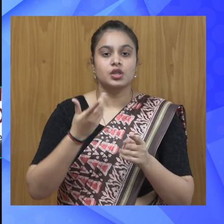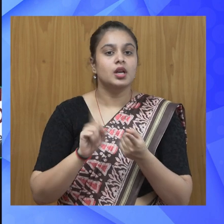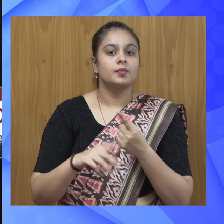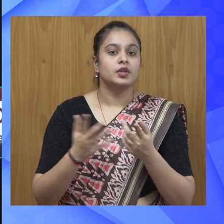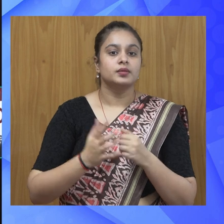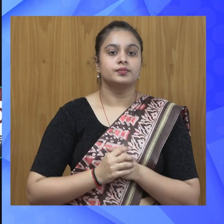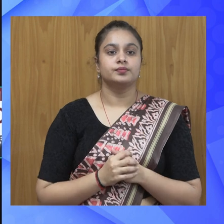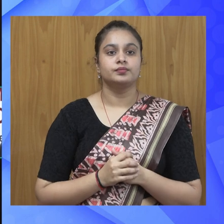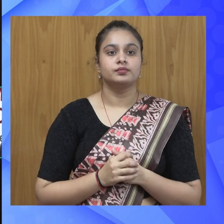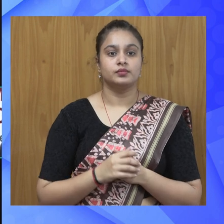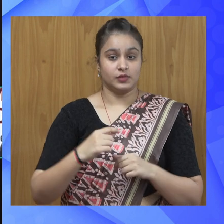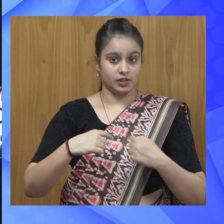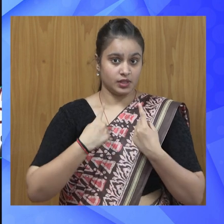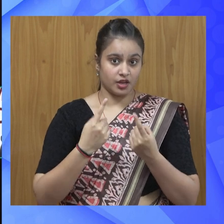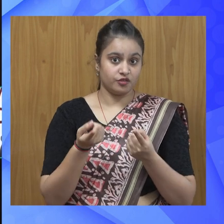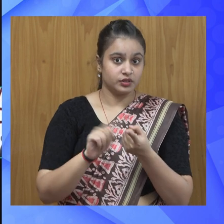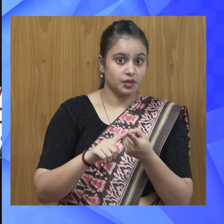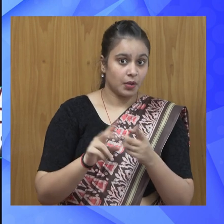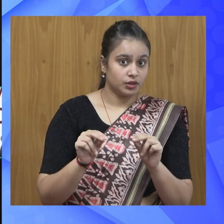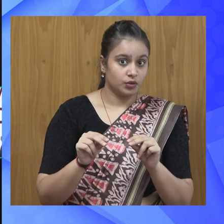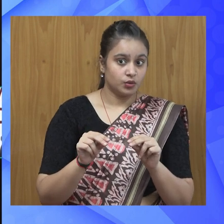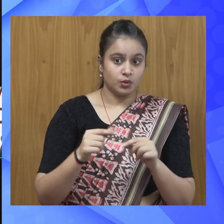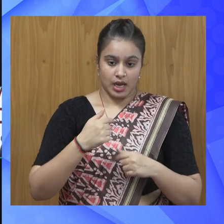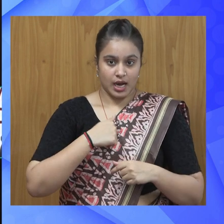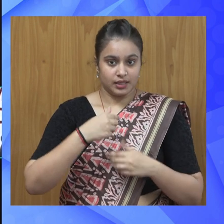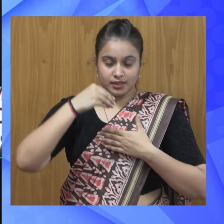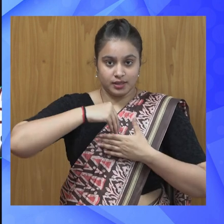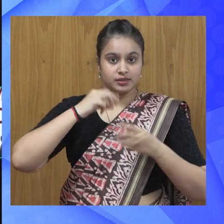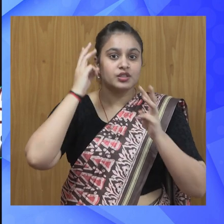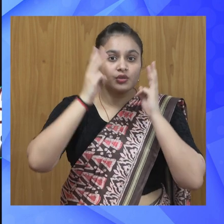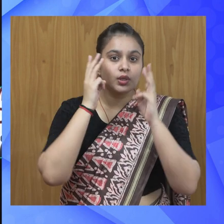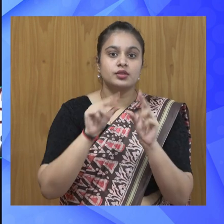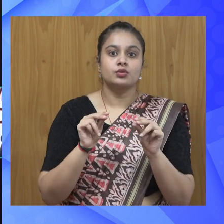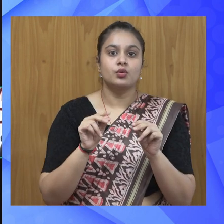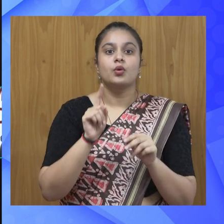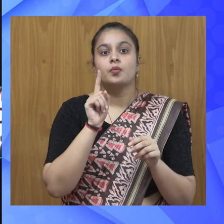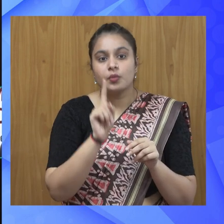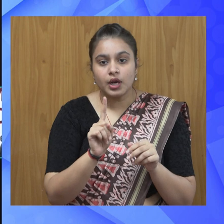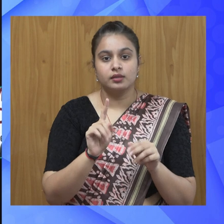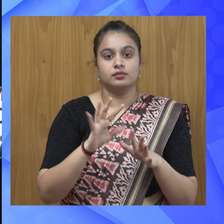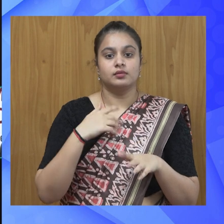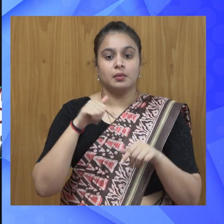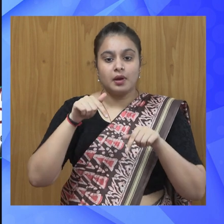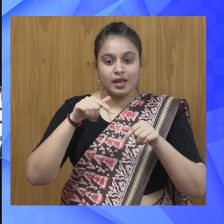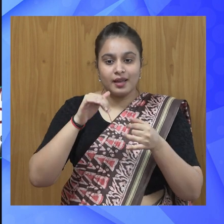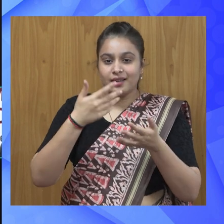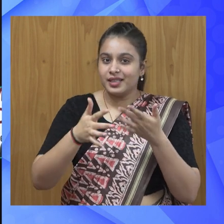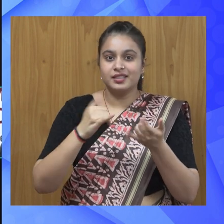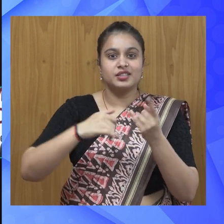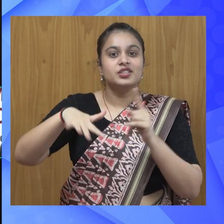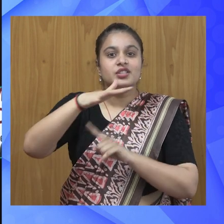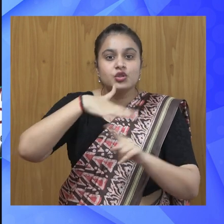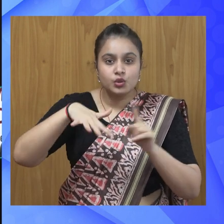है, न कि स्वयं घटना। कहने का मतलब है कि अपने आप में स्ट्रेस उस स्ट्रेस को नहीं होता, लेकिन हम उसको जो समझते हैं जिसको हम बोलते